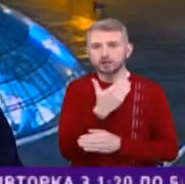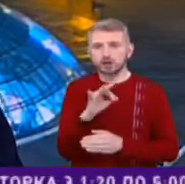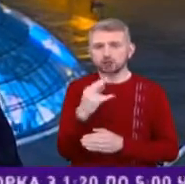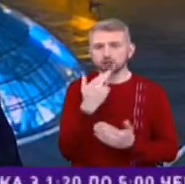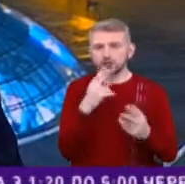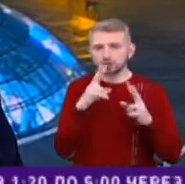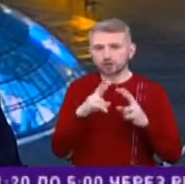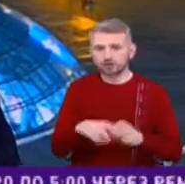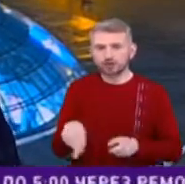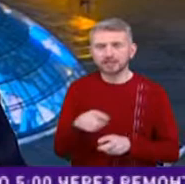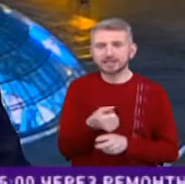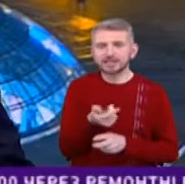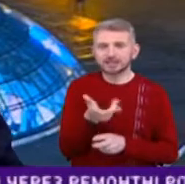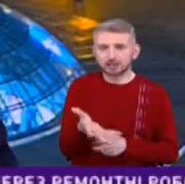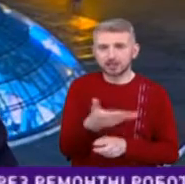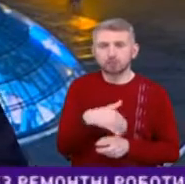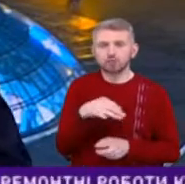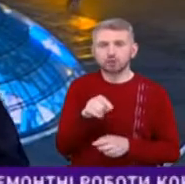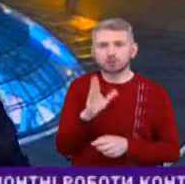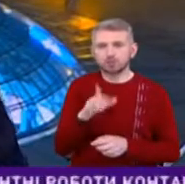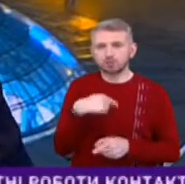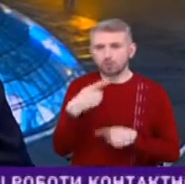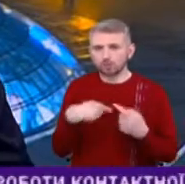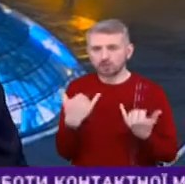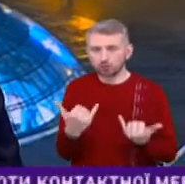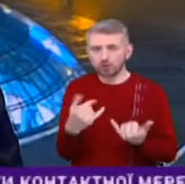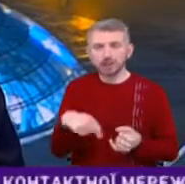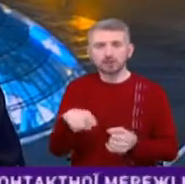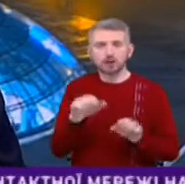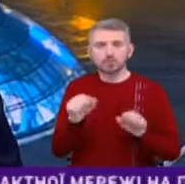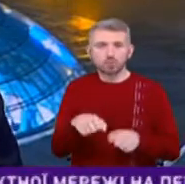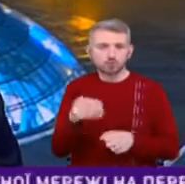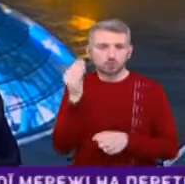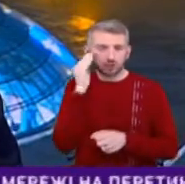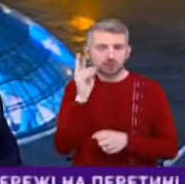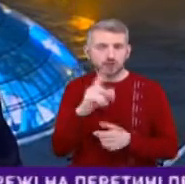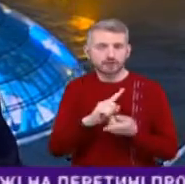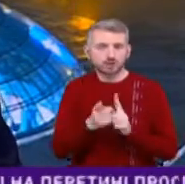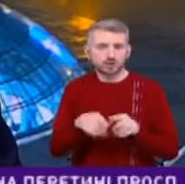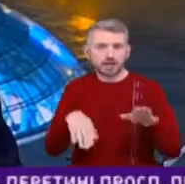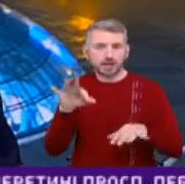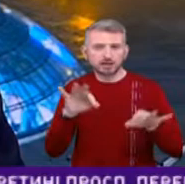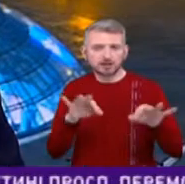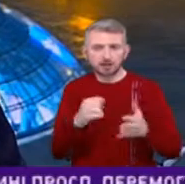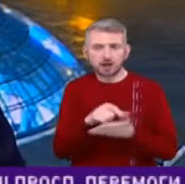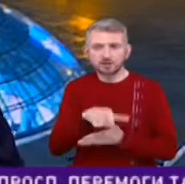соціологічні дослідження. Їх кілька, ми про них будемо сьогодні говорити, але з них можна судити, як змінилися рейтинги